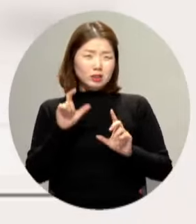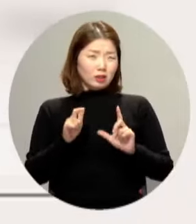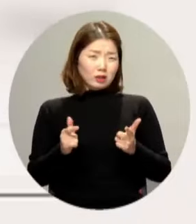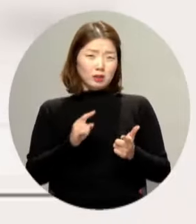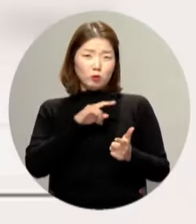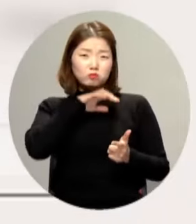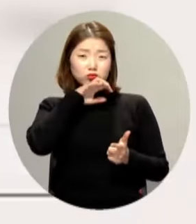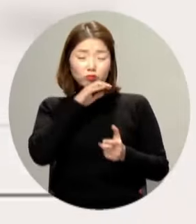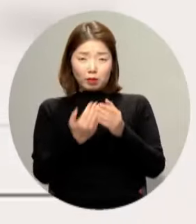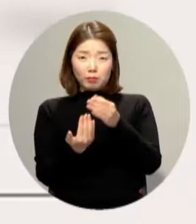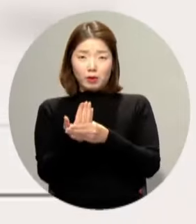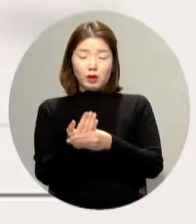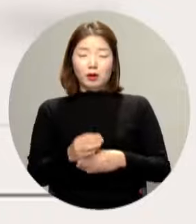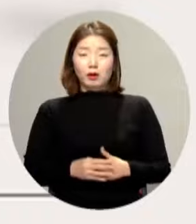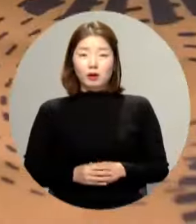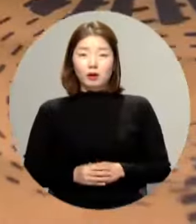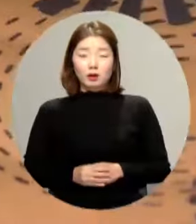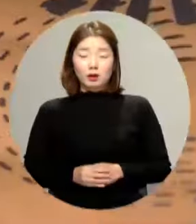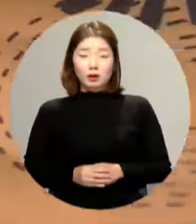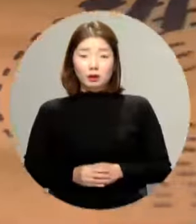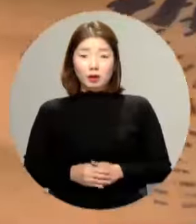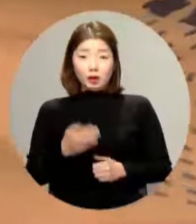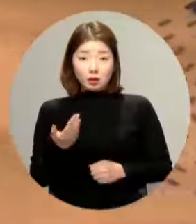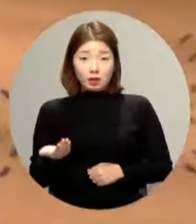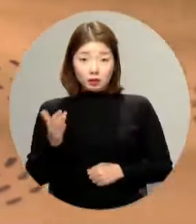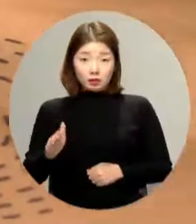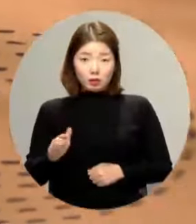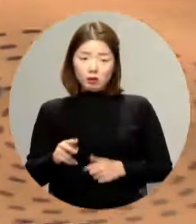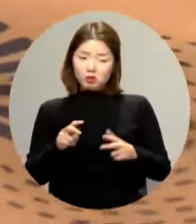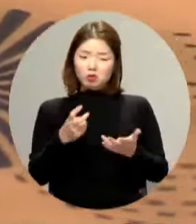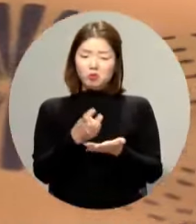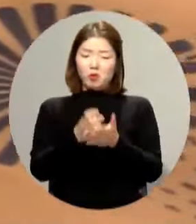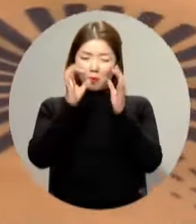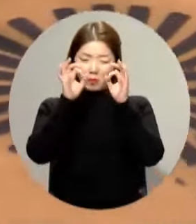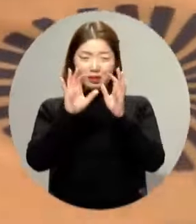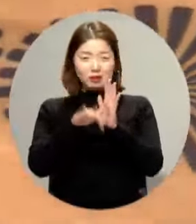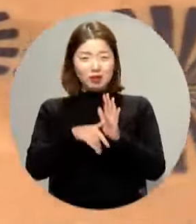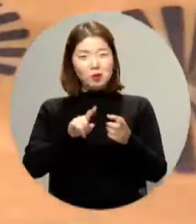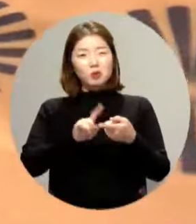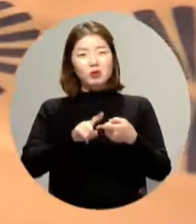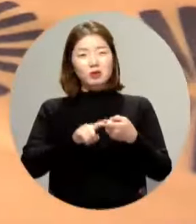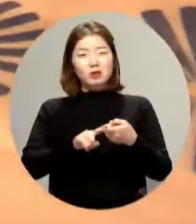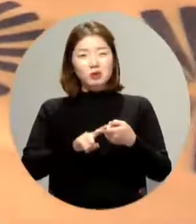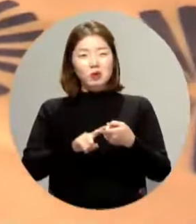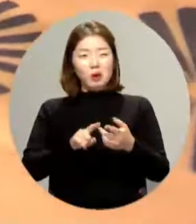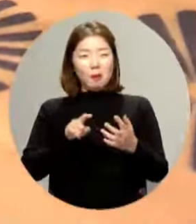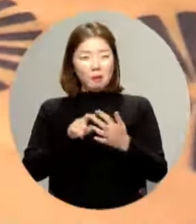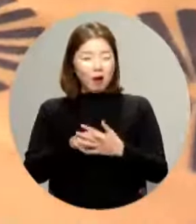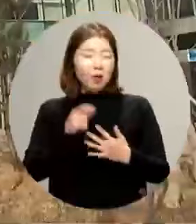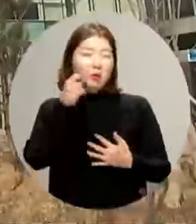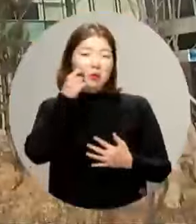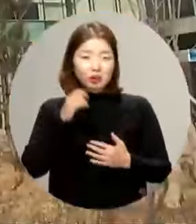아니냐는 불만이 나올 수밖에 없습니다. 하지만 현행 제도상 이를 걸러낼 방법이 없습니다.